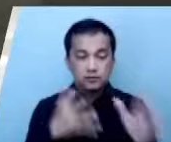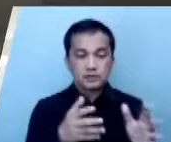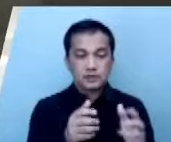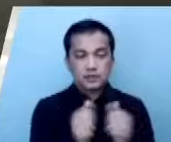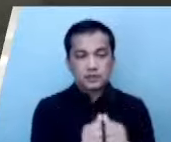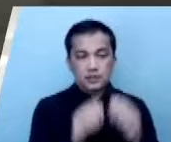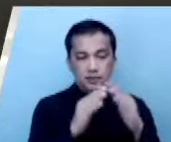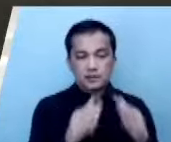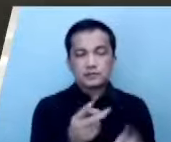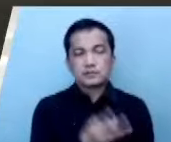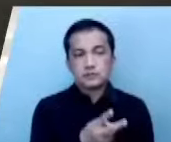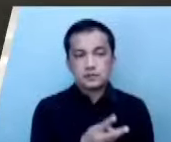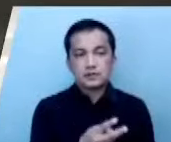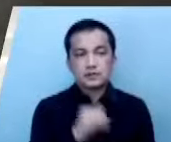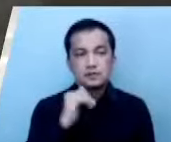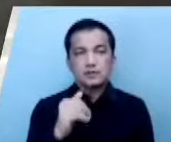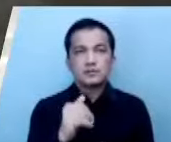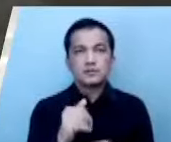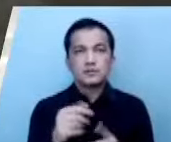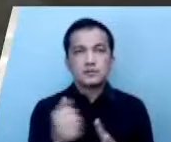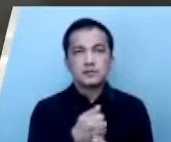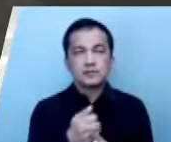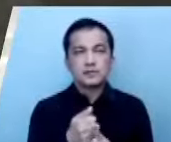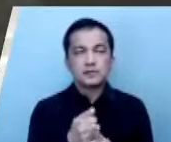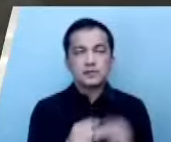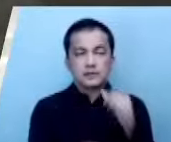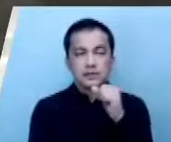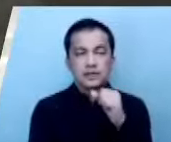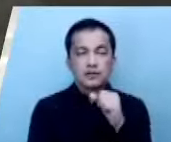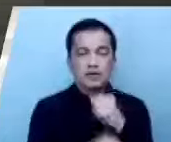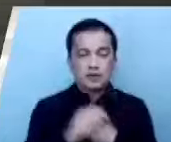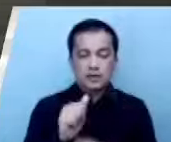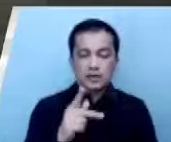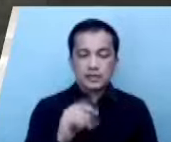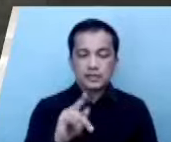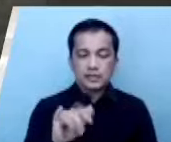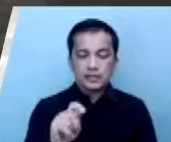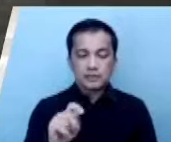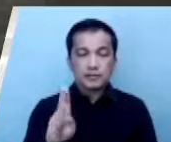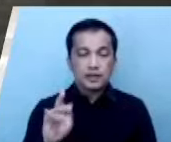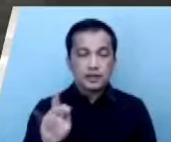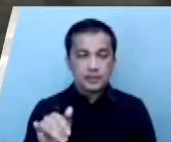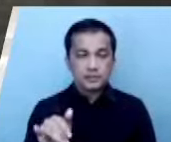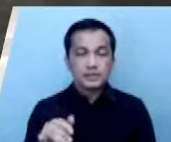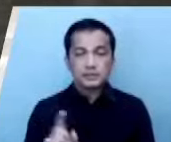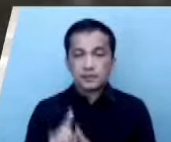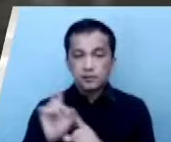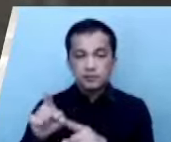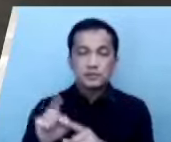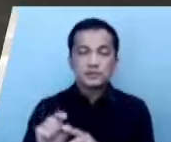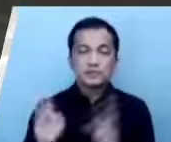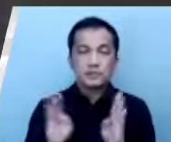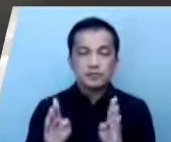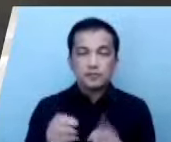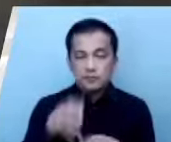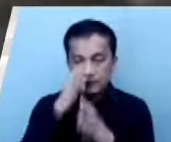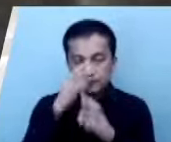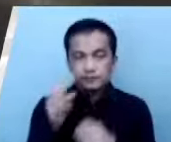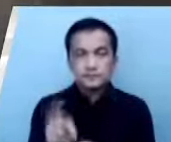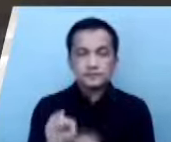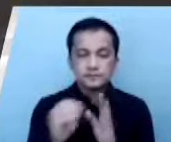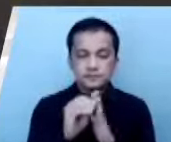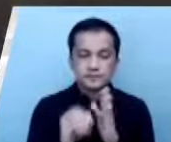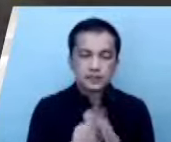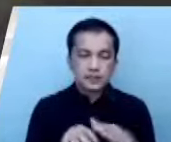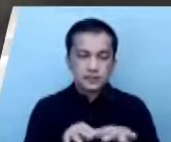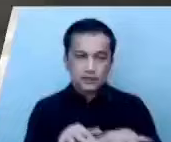para maiwasang maging biktima ng akyat bahay. Sa mga aakyat naman dito sa Baguio City, mahigpit na ipatutupad itong ordinansa sa trapiko. Bawal